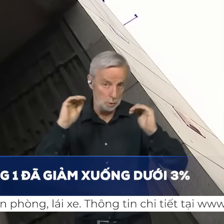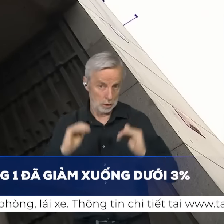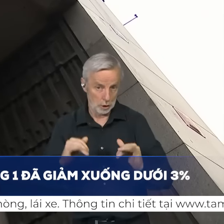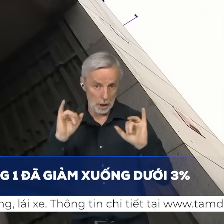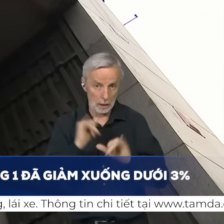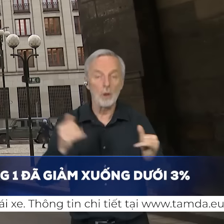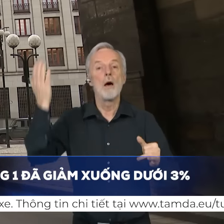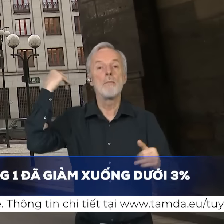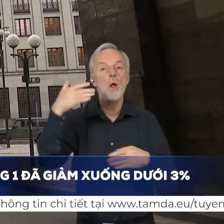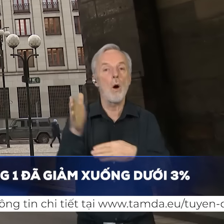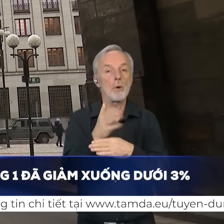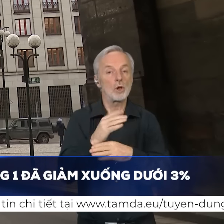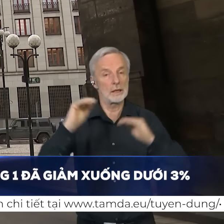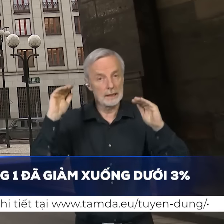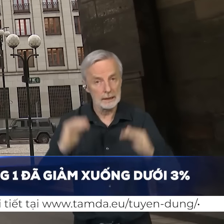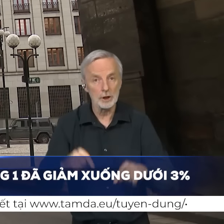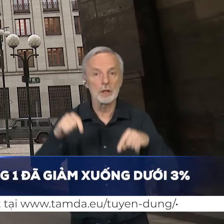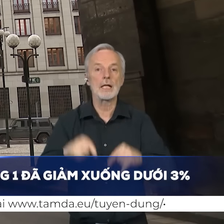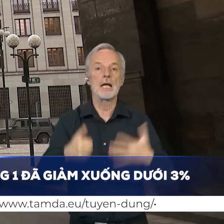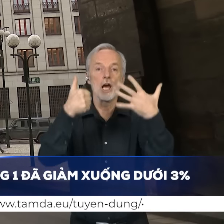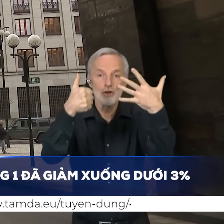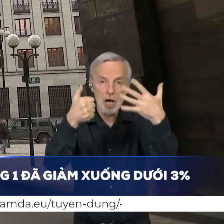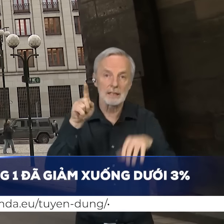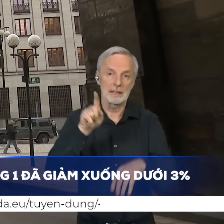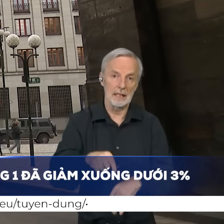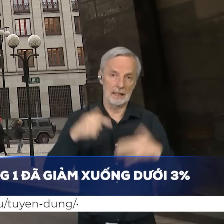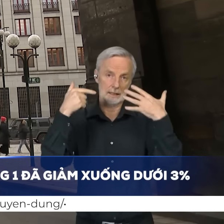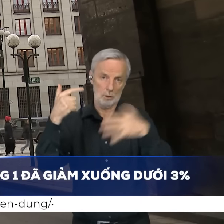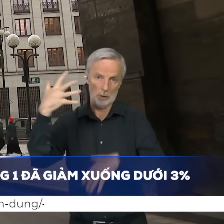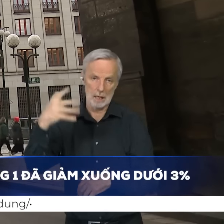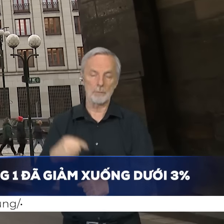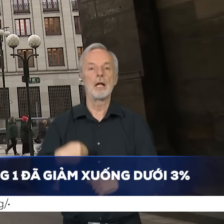vọng mức lãi suất sẽ giảm 0,25 điểm phần trăm.